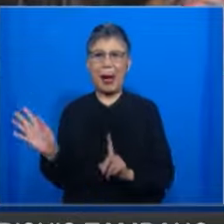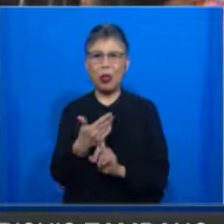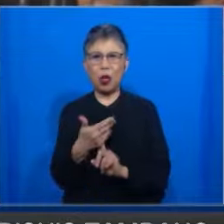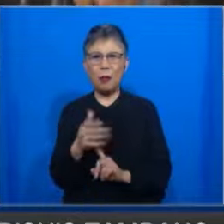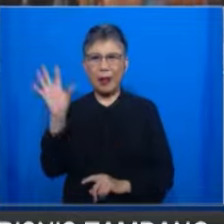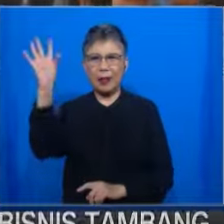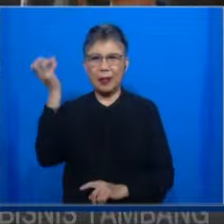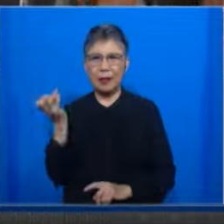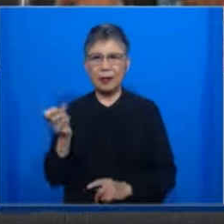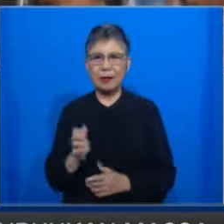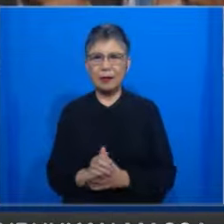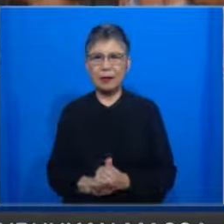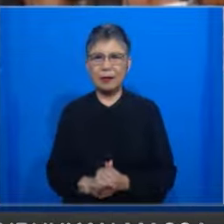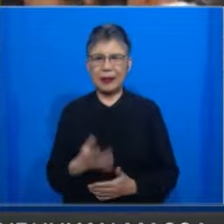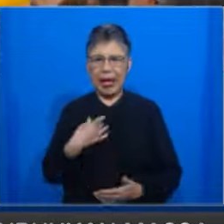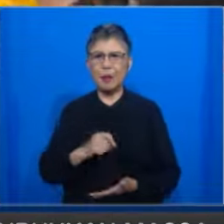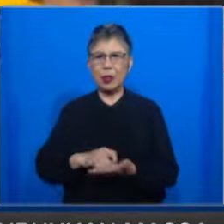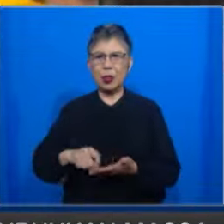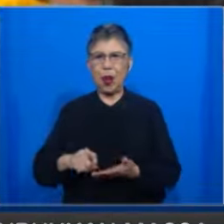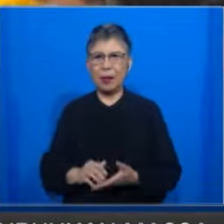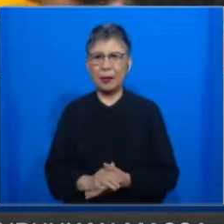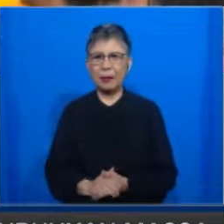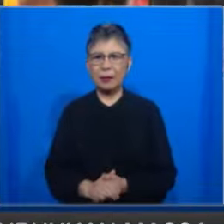Batko Banten. Eh, mahasiswa. Iya, ini.